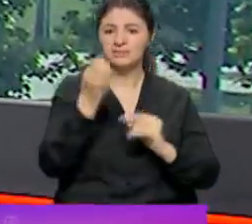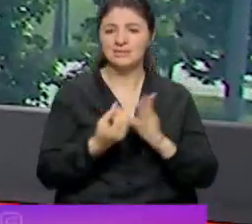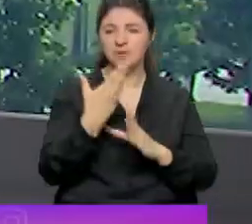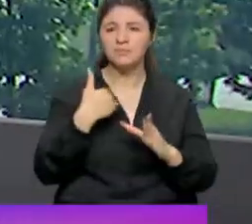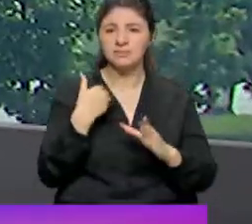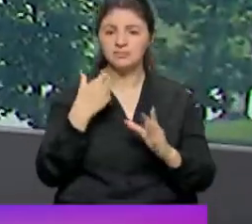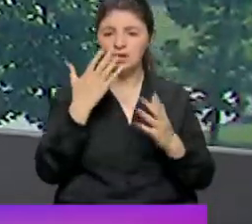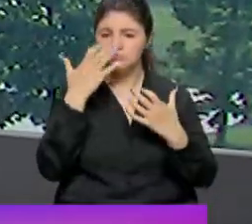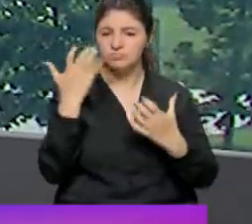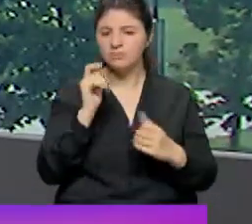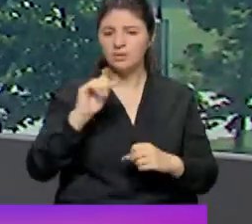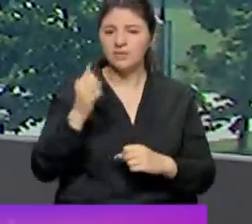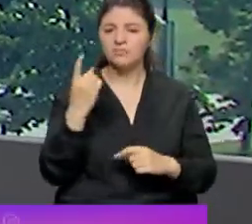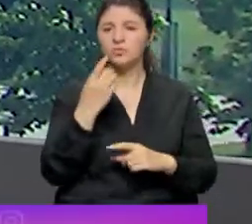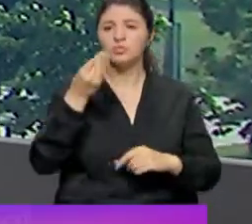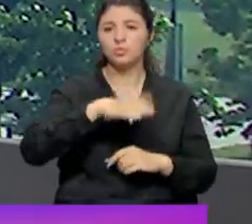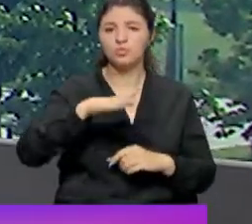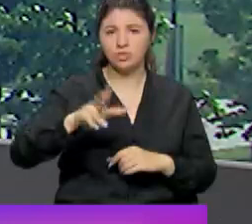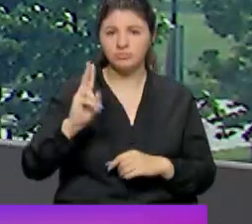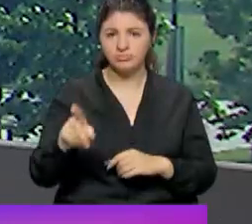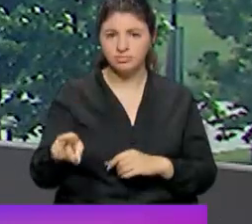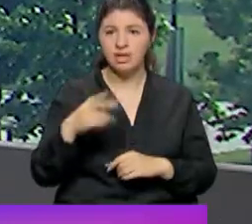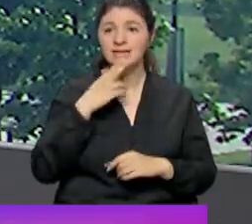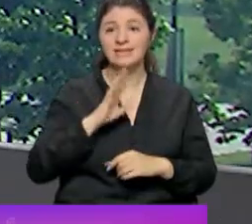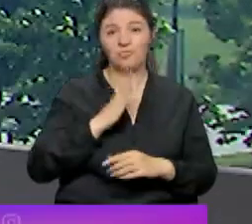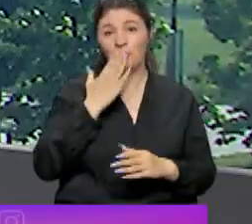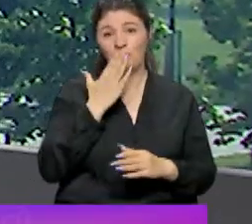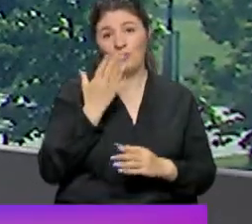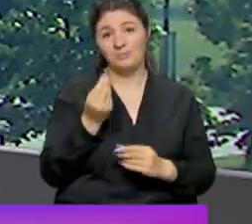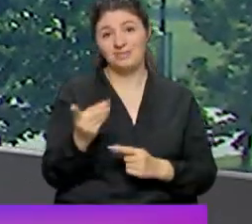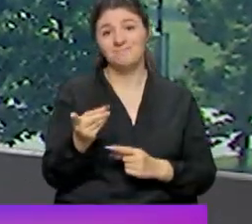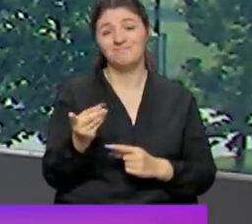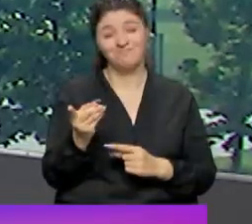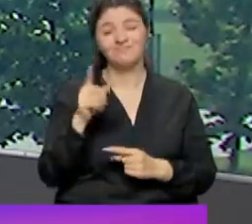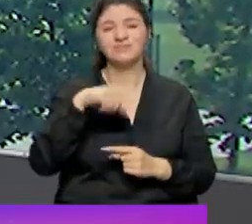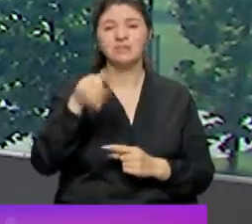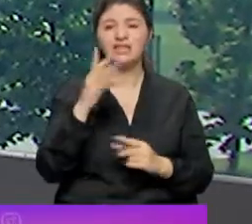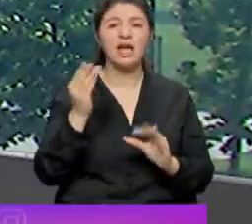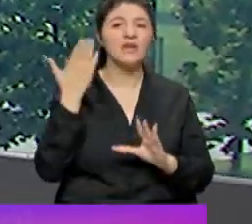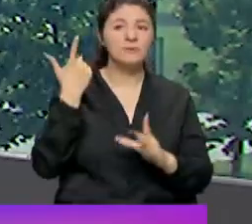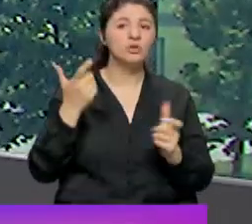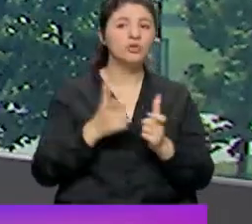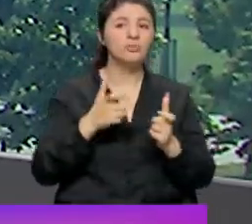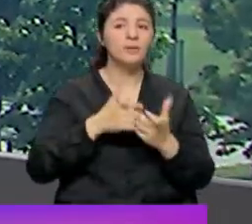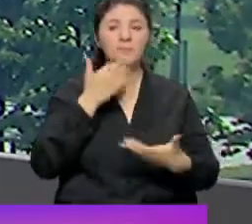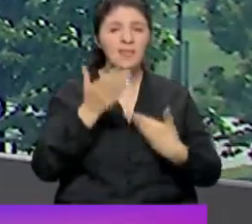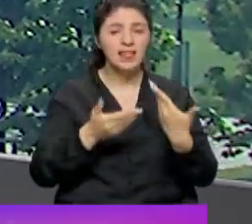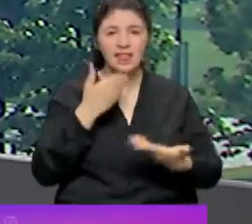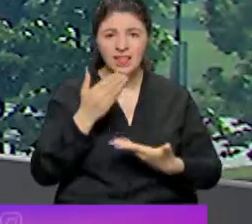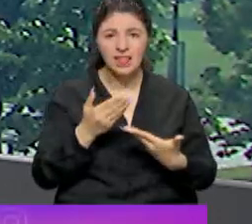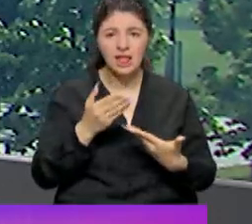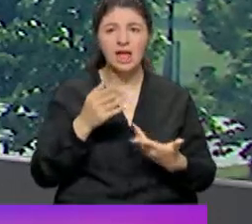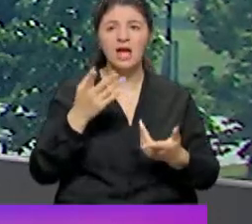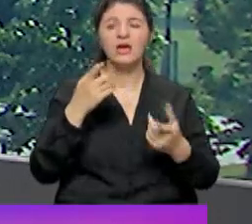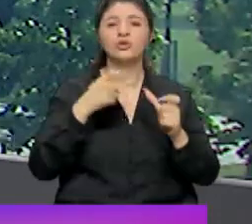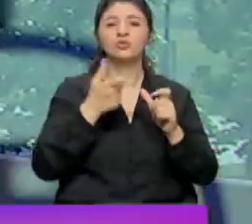sona geldiğimizde yerlerden bir tanesi çocuklarımızın kızlarımızın okuması sizlere daha evvel bir toplantıdan bahsetmiştim